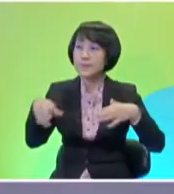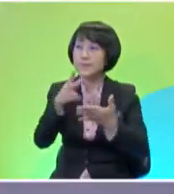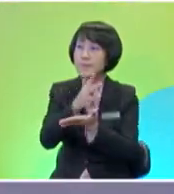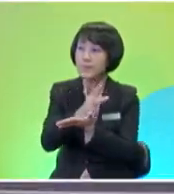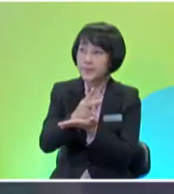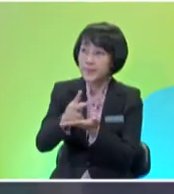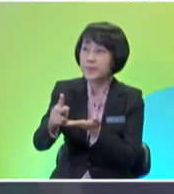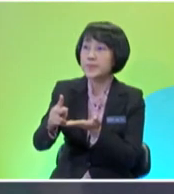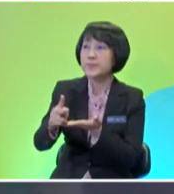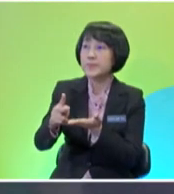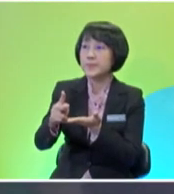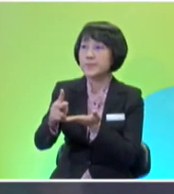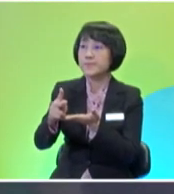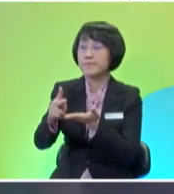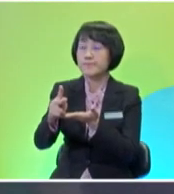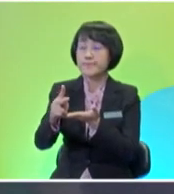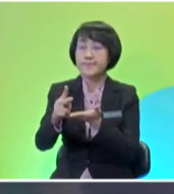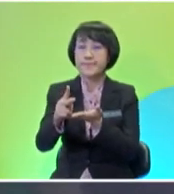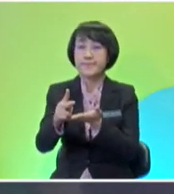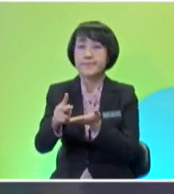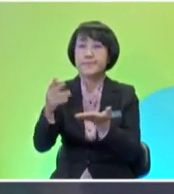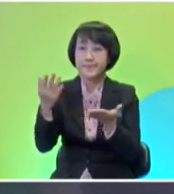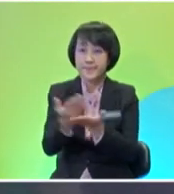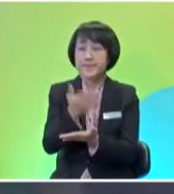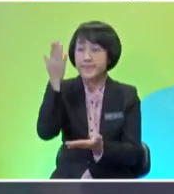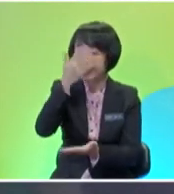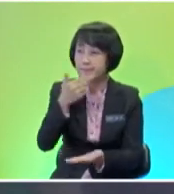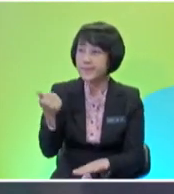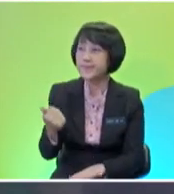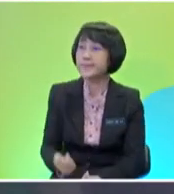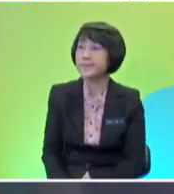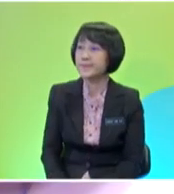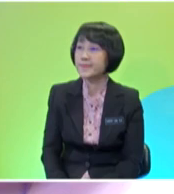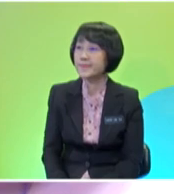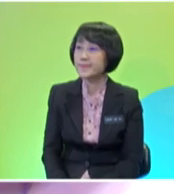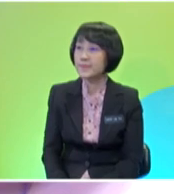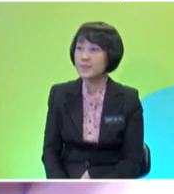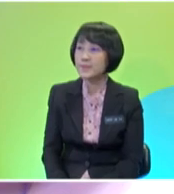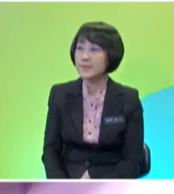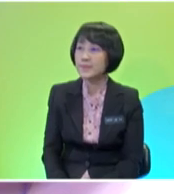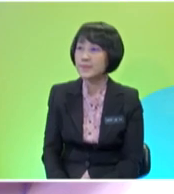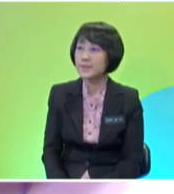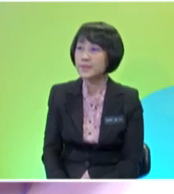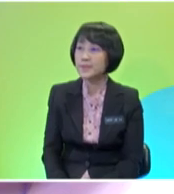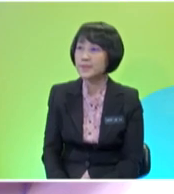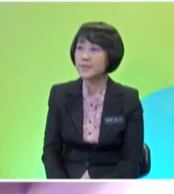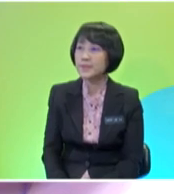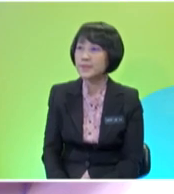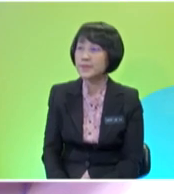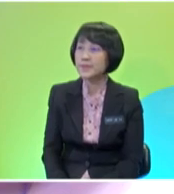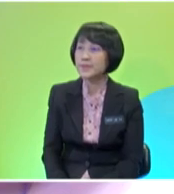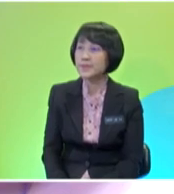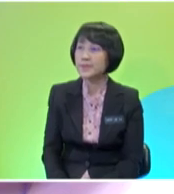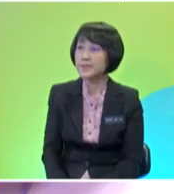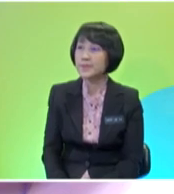wayar. So dia akan merosakkan wayar lah. Baik. Okey, jadi kita dah boleh cantum. Okey, macam kita ni masukkan. Contoh dah ada lubang, so kita masukkan wayar.